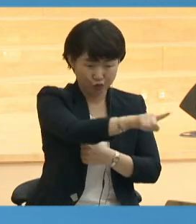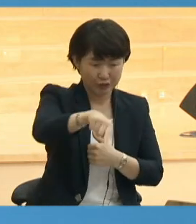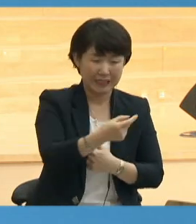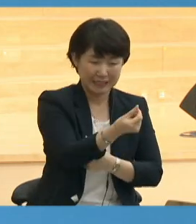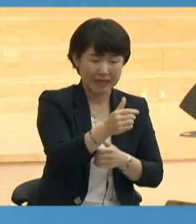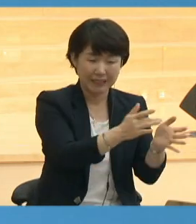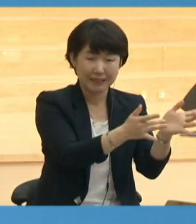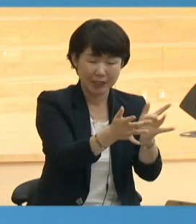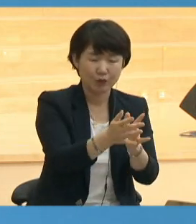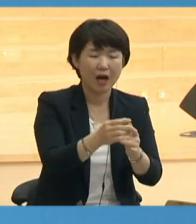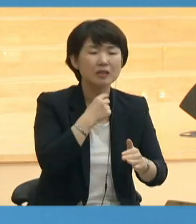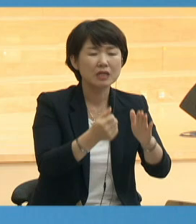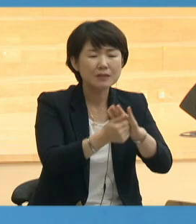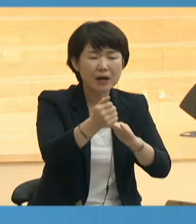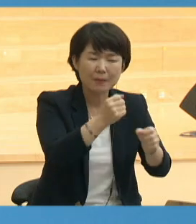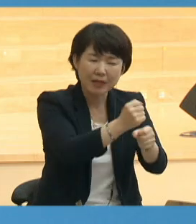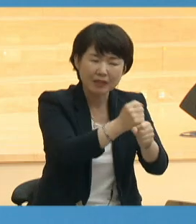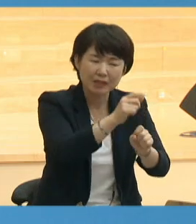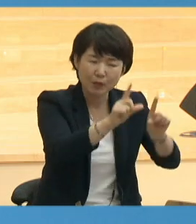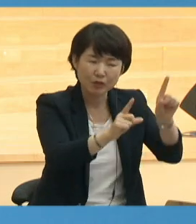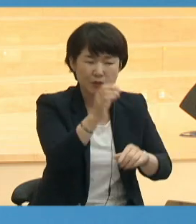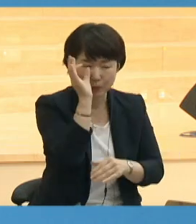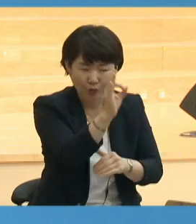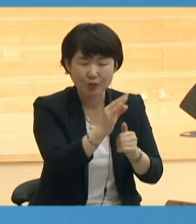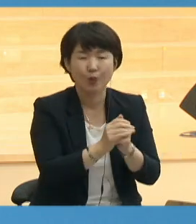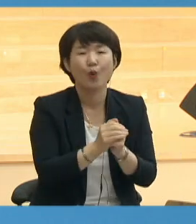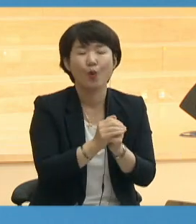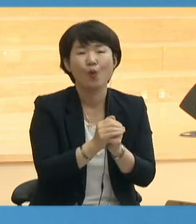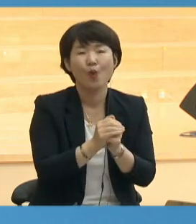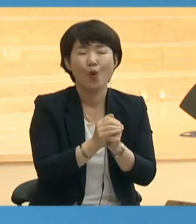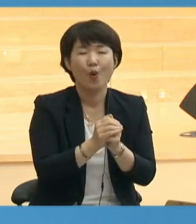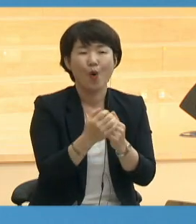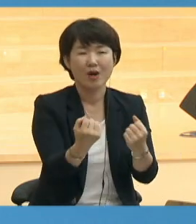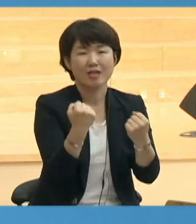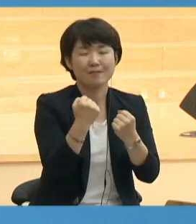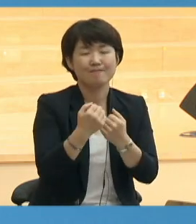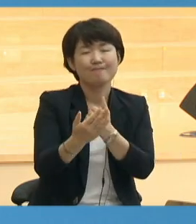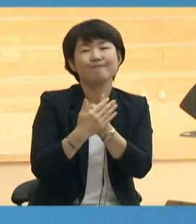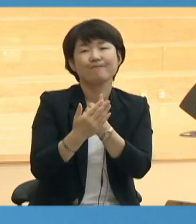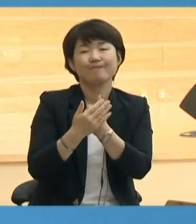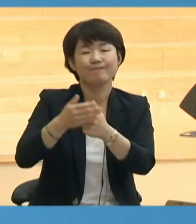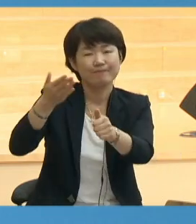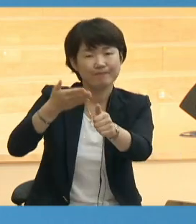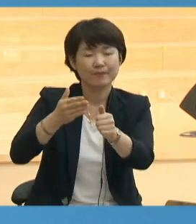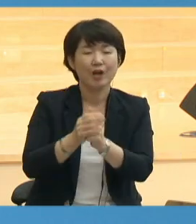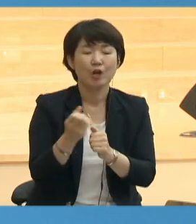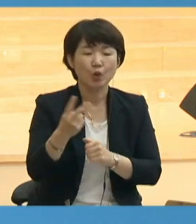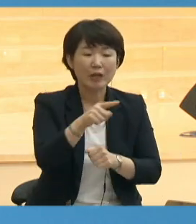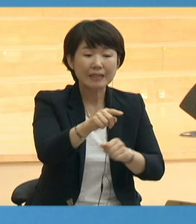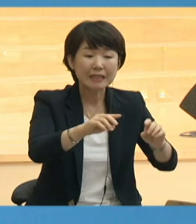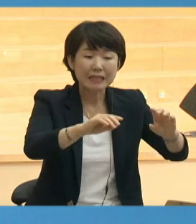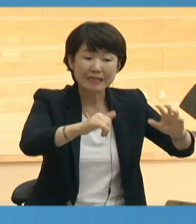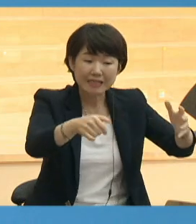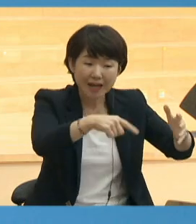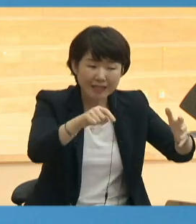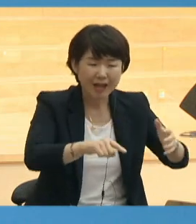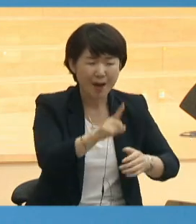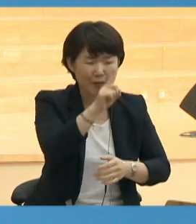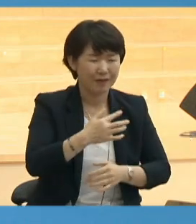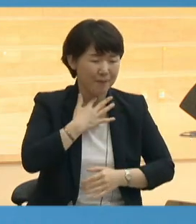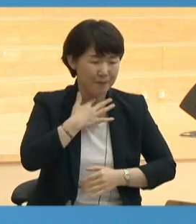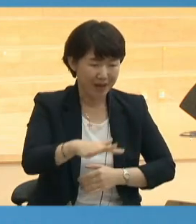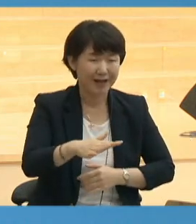희망을 만들고 있는 모습을 보시고 의로 응원의 주셔요 그리고 이 땅에서 한 번도 해보지 못했던